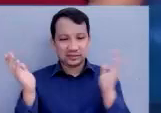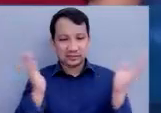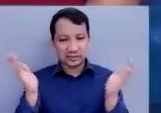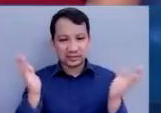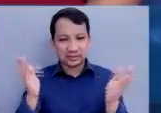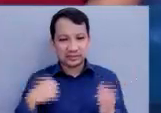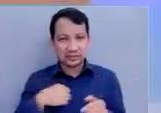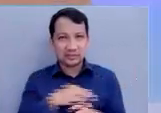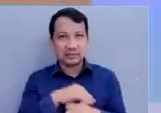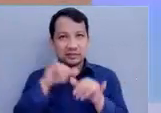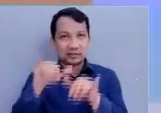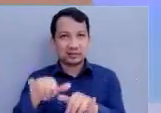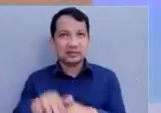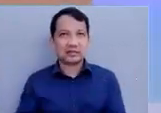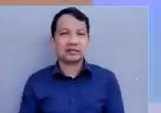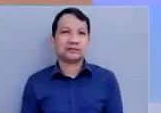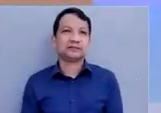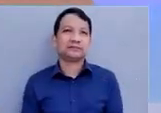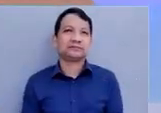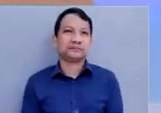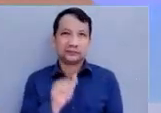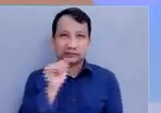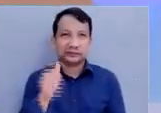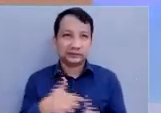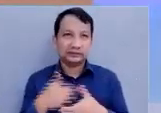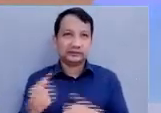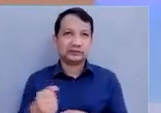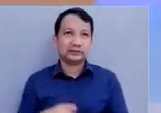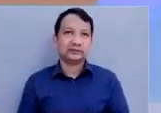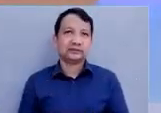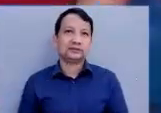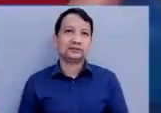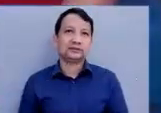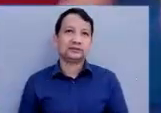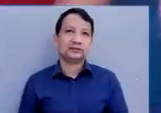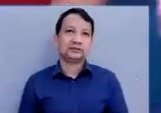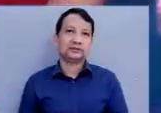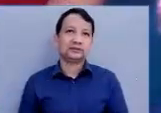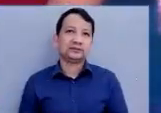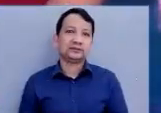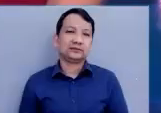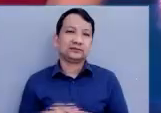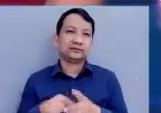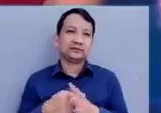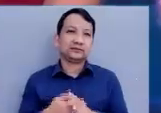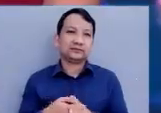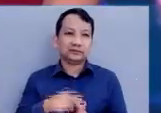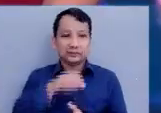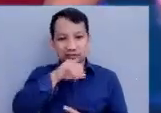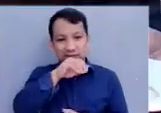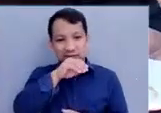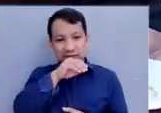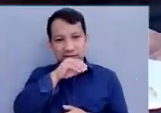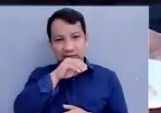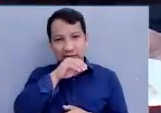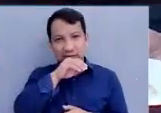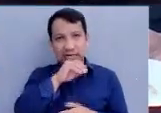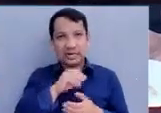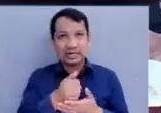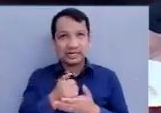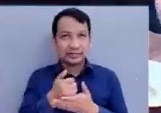employee na nasa inyong business at hindi umaalis katulad ni yun pa rin po B nag-start to kay lola ang ginawa pong